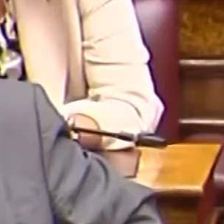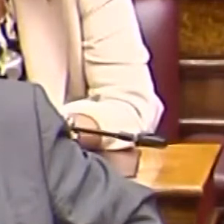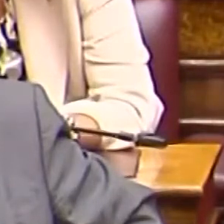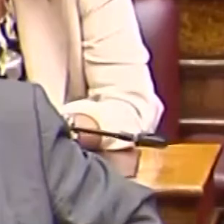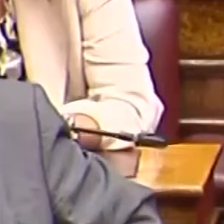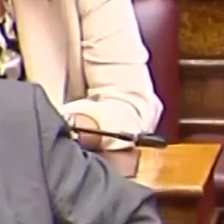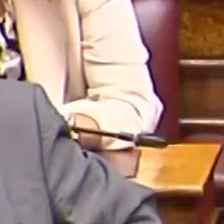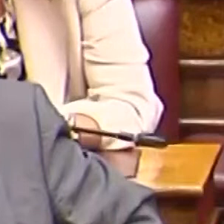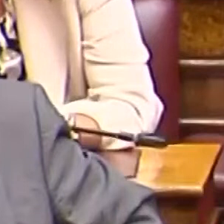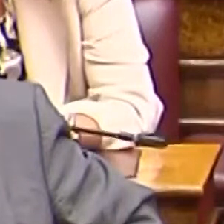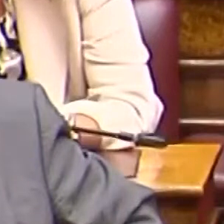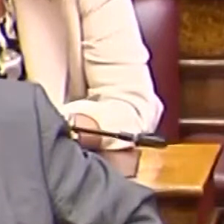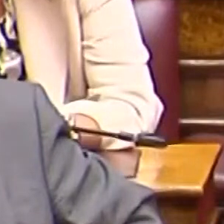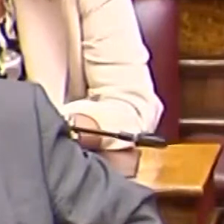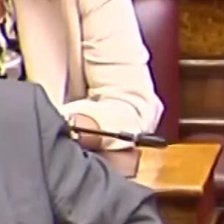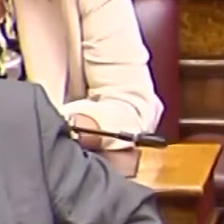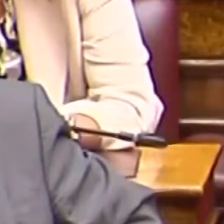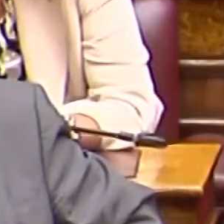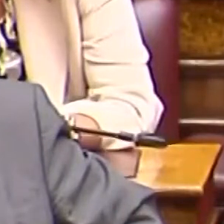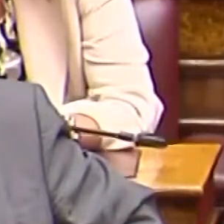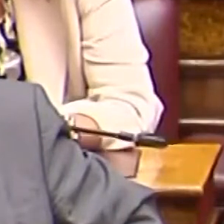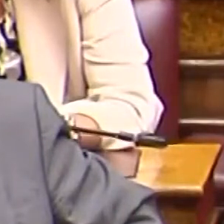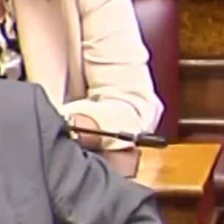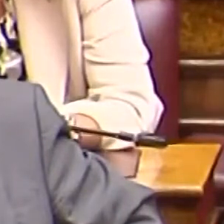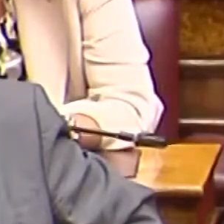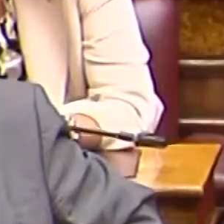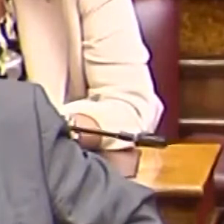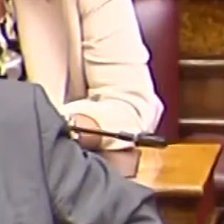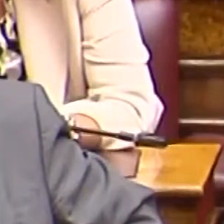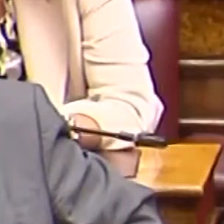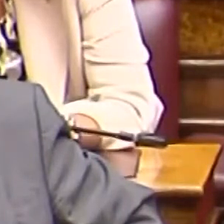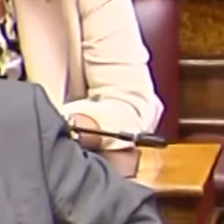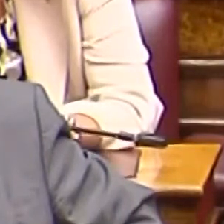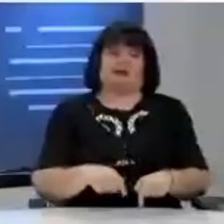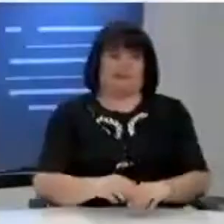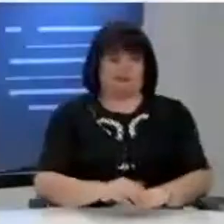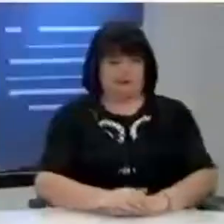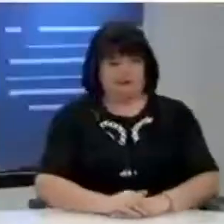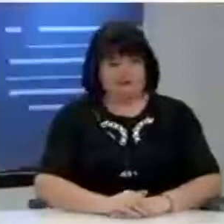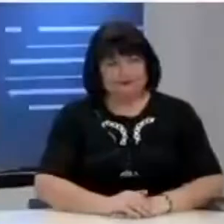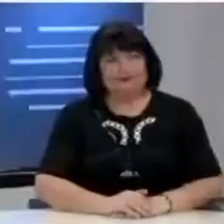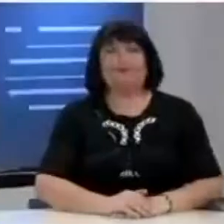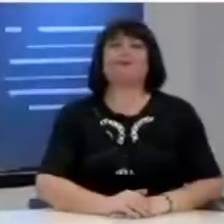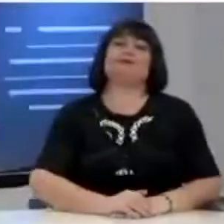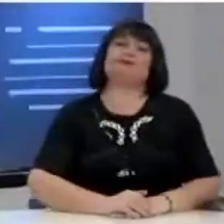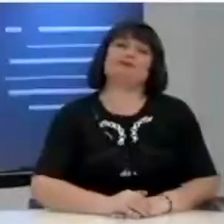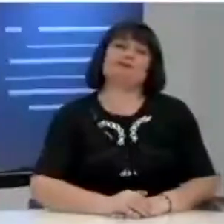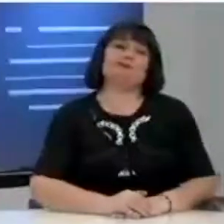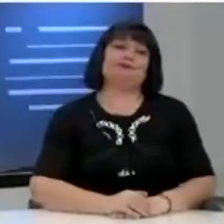δημιούργησαν μια ατμόσφαιρα που έκανε πολύ κακό στην εθνική μας υπόθεση της διαπραγμάτευσης εκείνης της εποχής. Πλέον, η κόντρα